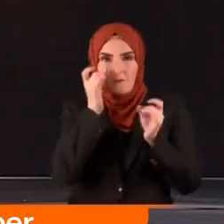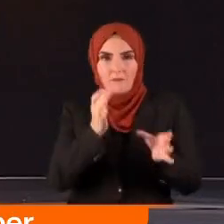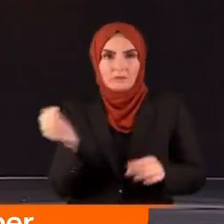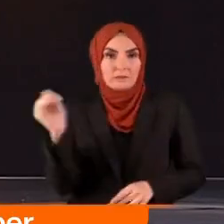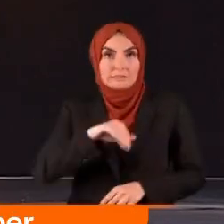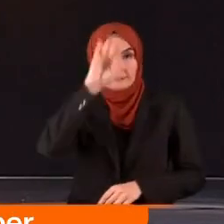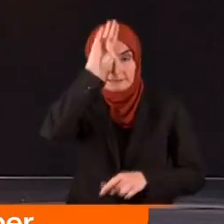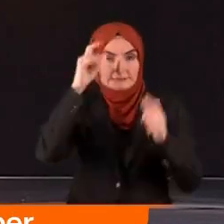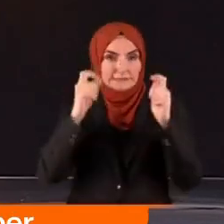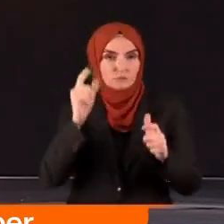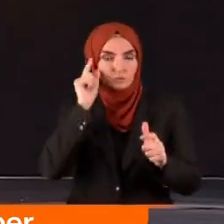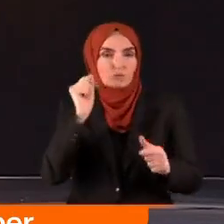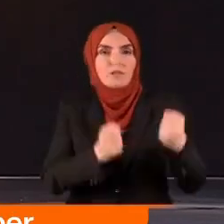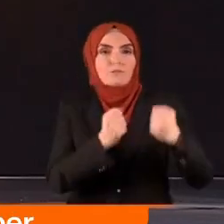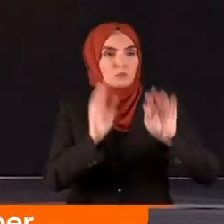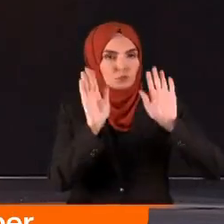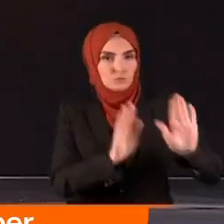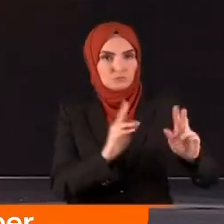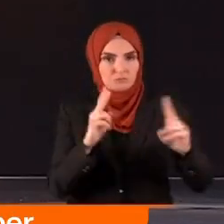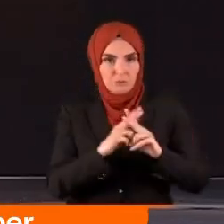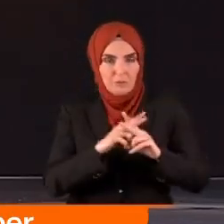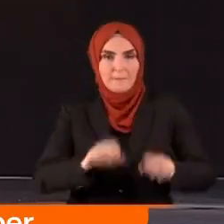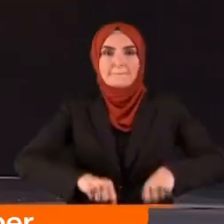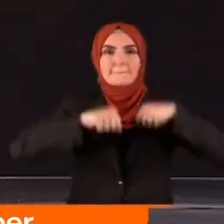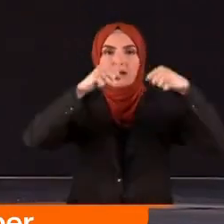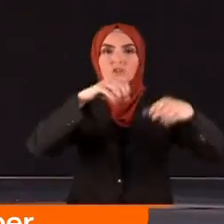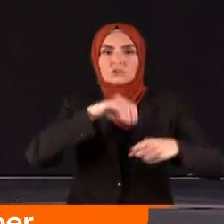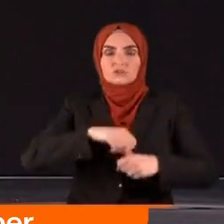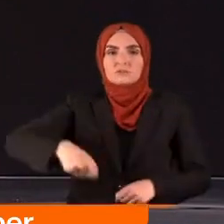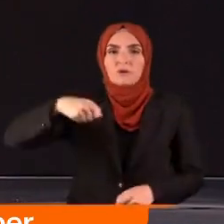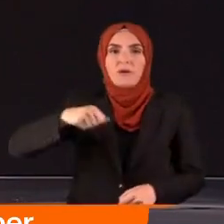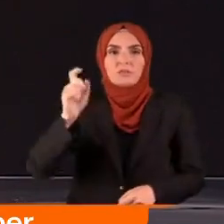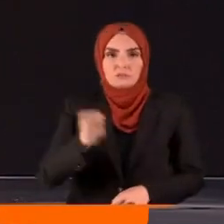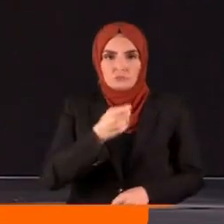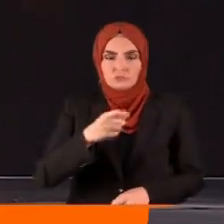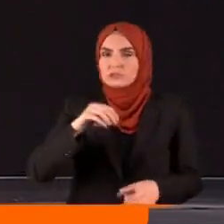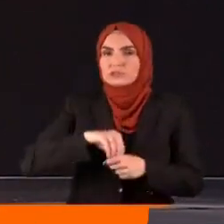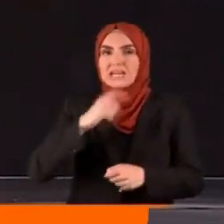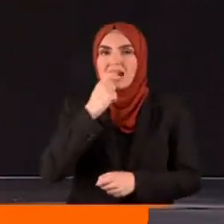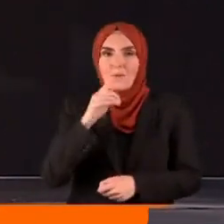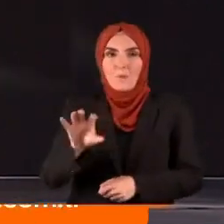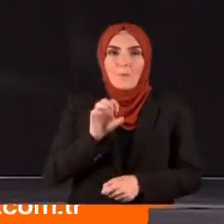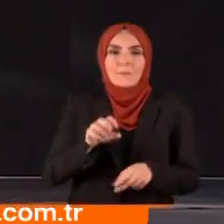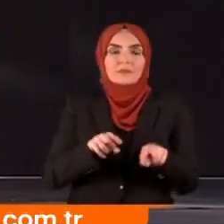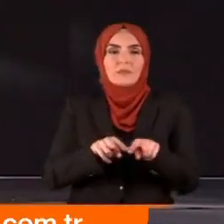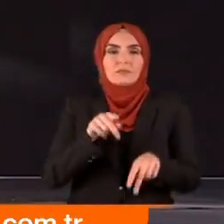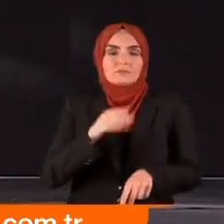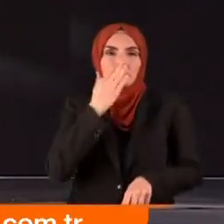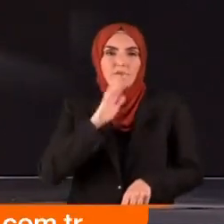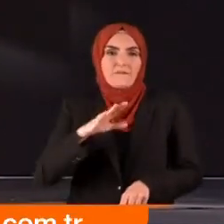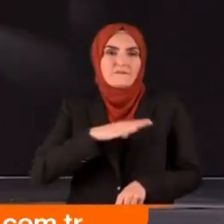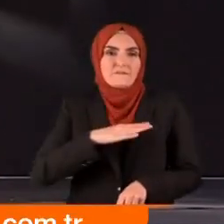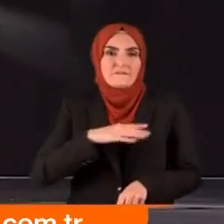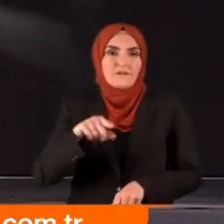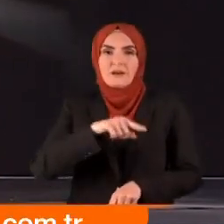polis bagajda bir çanta buldu. İçinde de sadece mıknatıs vardı. Bakın o mıknatıslar nasıl bir